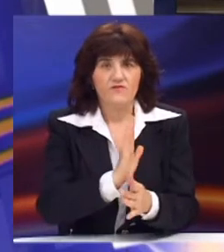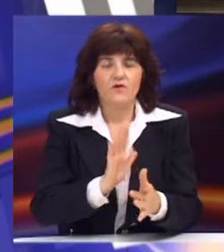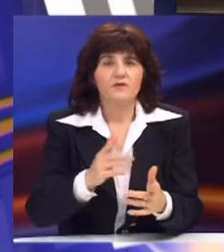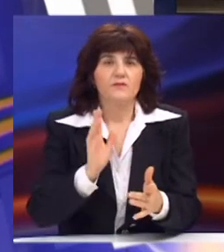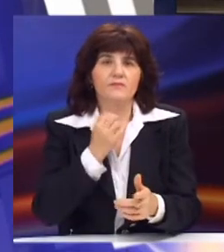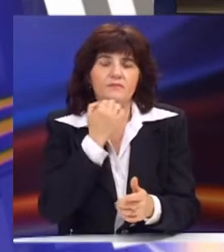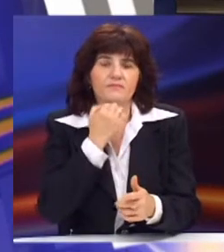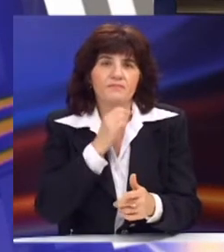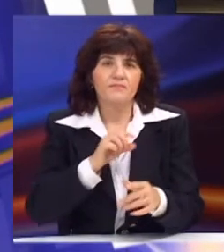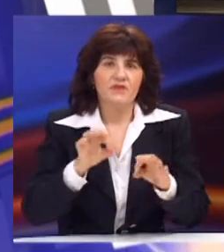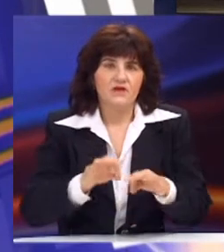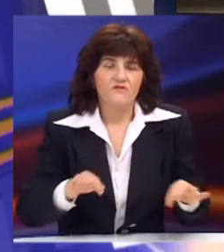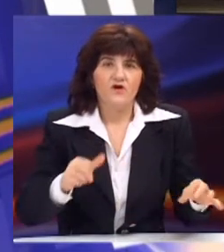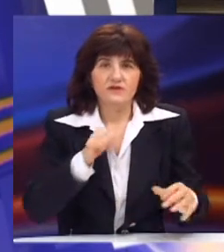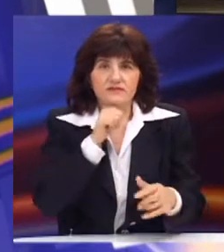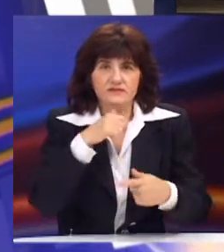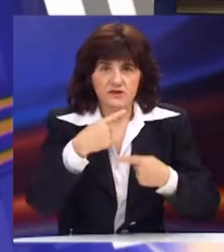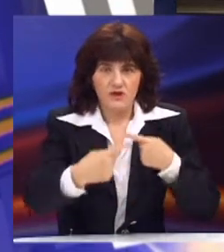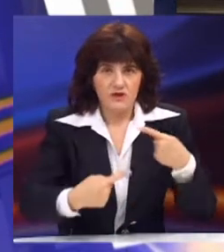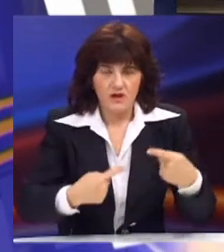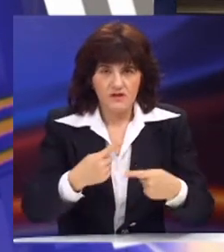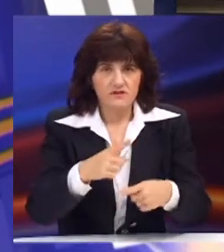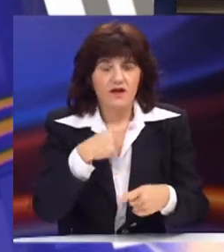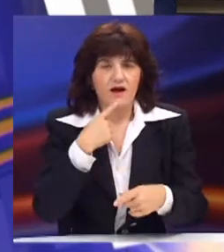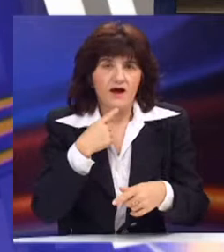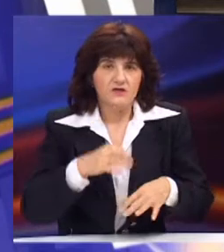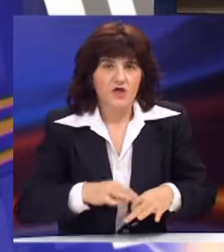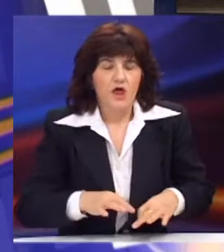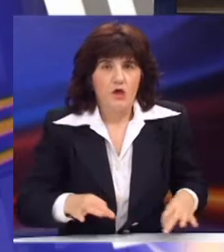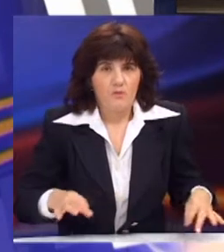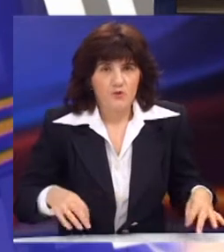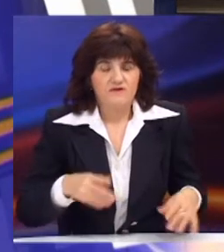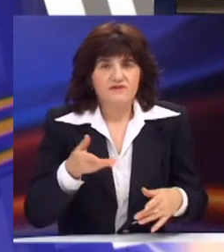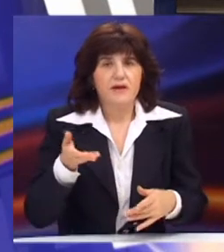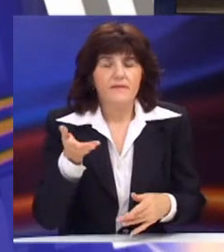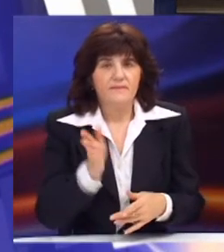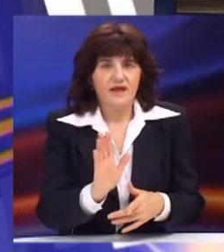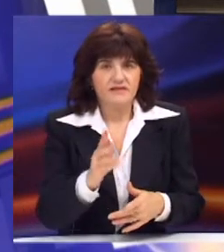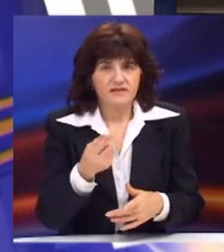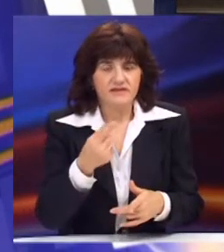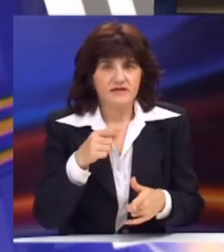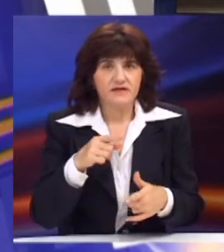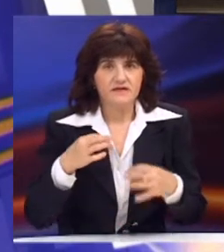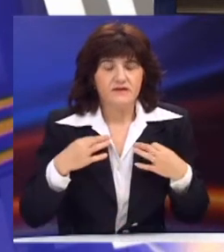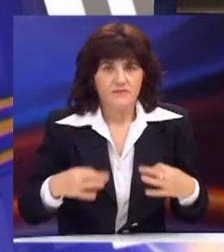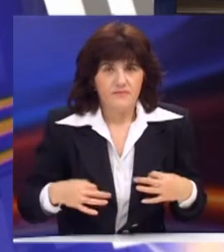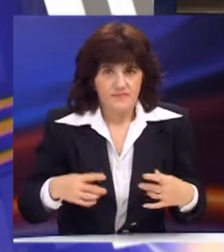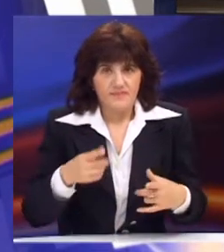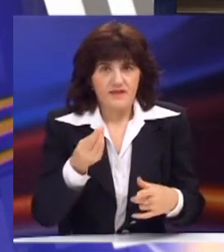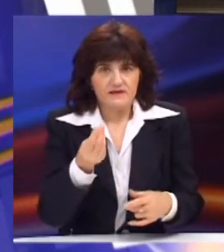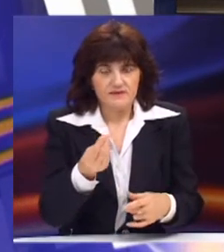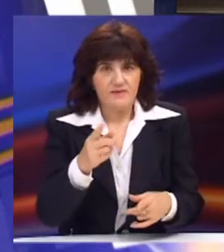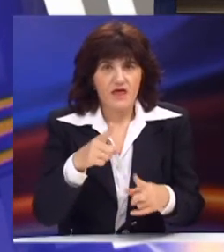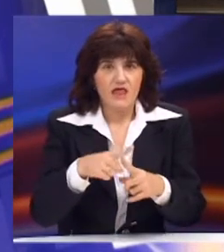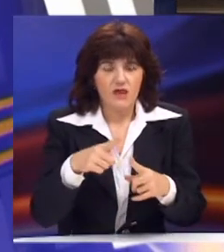svoj kulturni identitet, folklor, istorijsko nasljeđe, poručuje Bunjevcima predsjednik Srbije Tomislav Nikolić na svečanoj